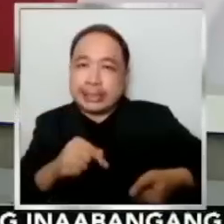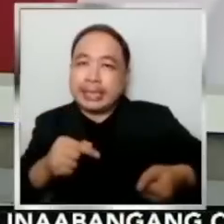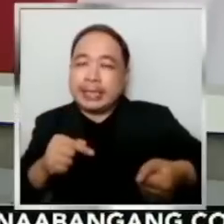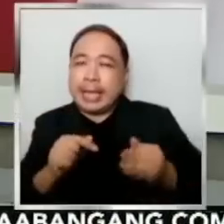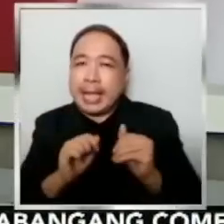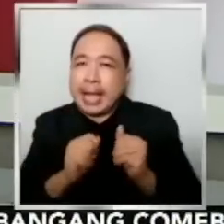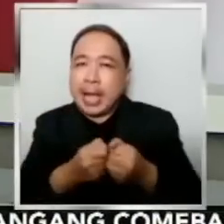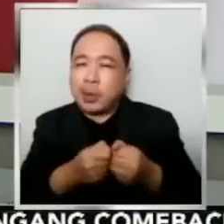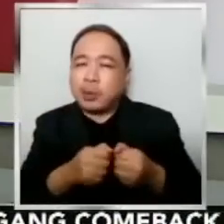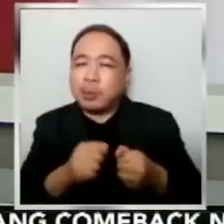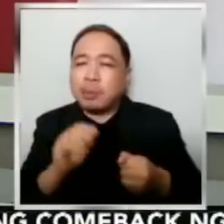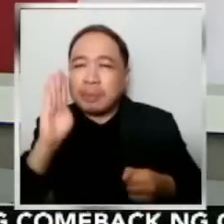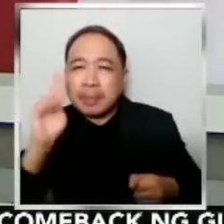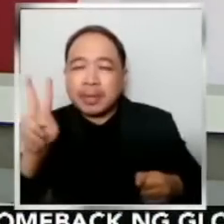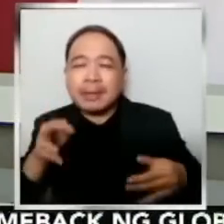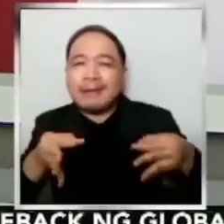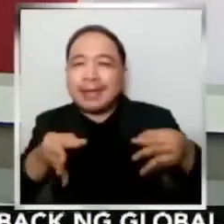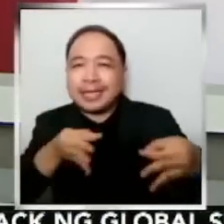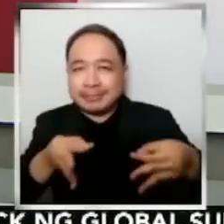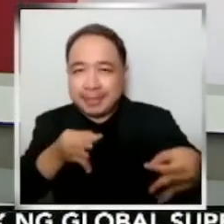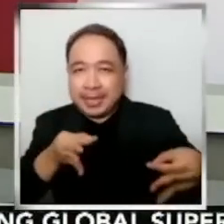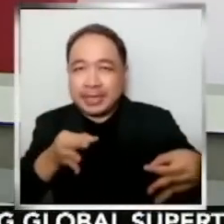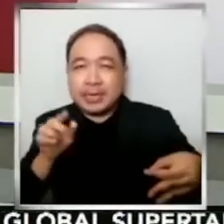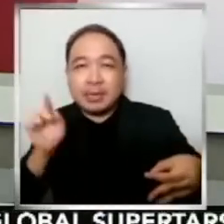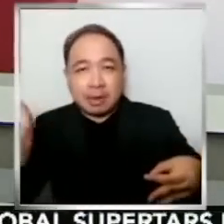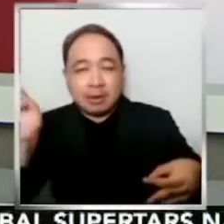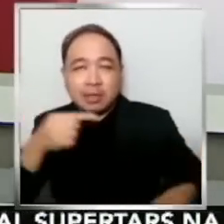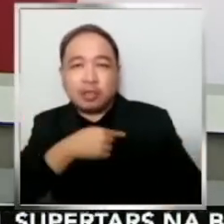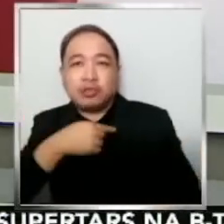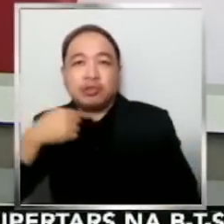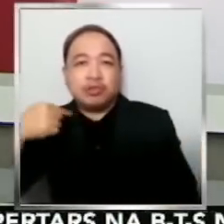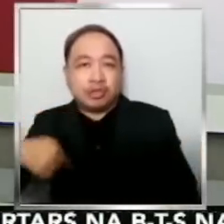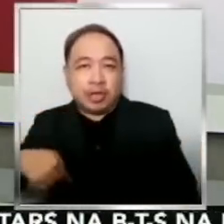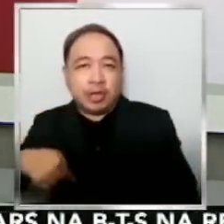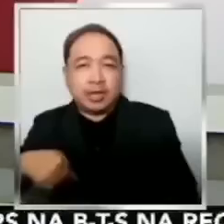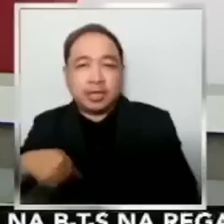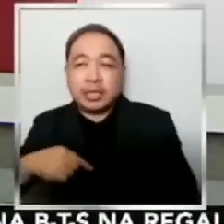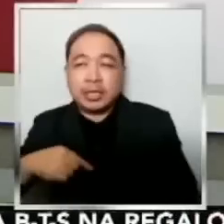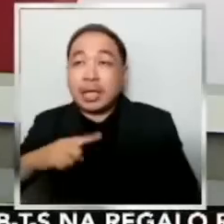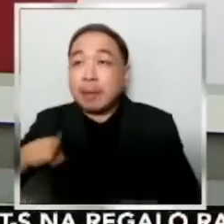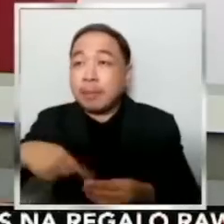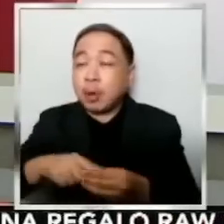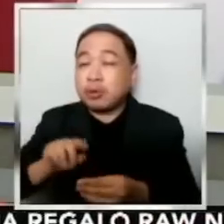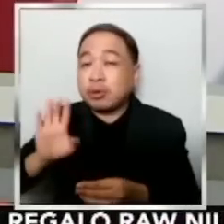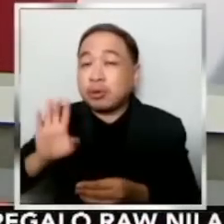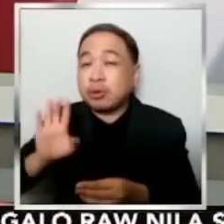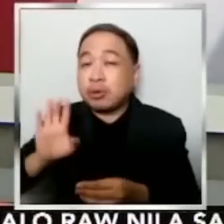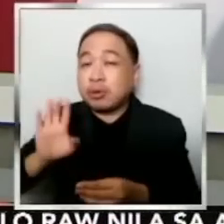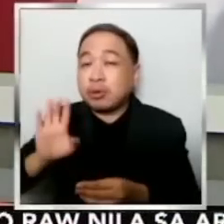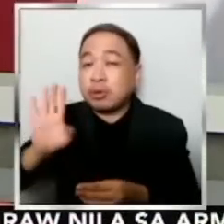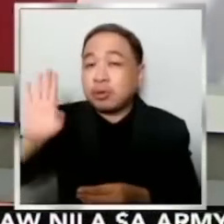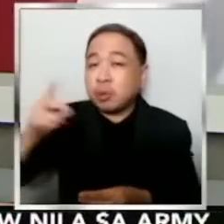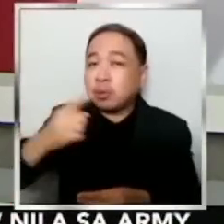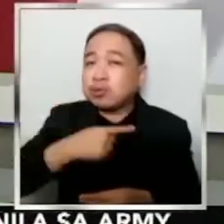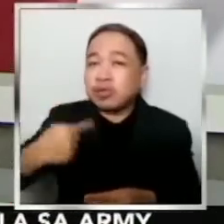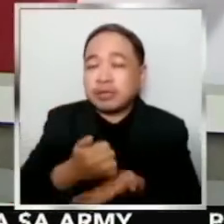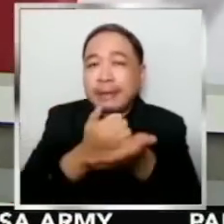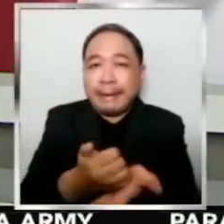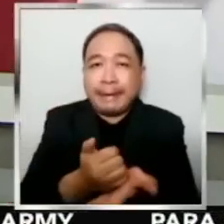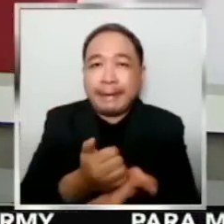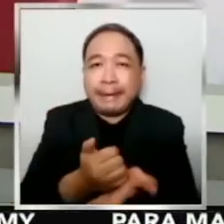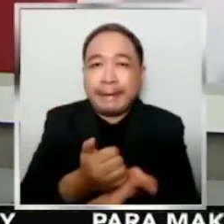naging papel nito sa pagtugon ng Pilipinas sa pandemya. Sinabi niya yan sa pagdiriwang ng